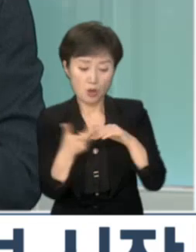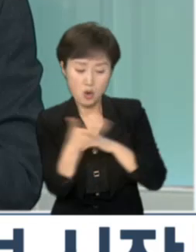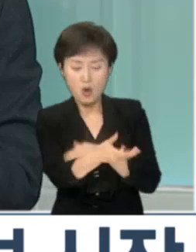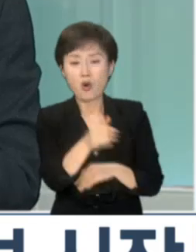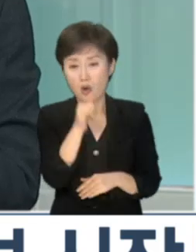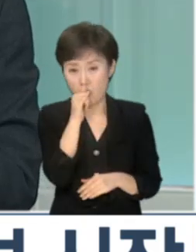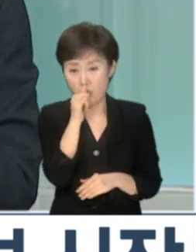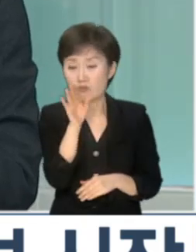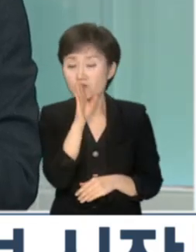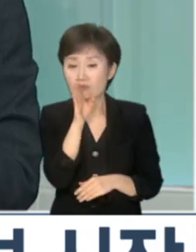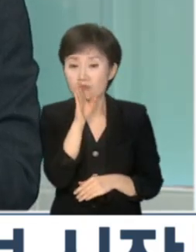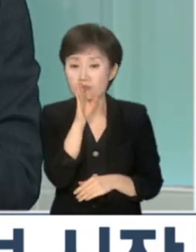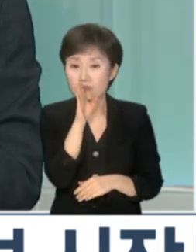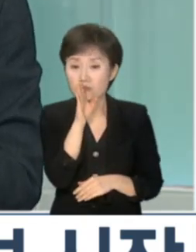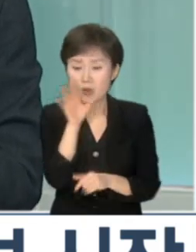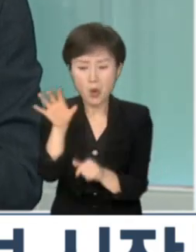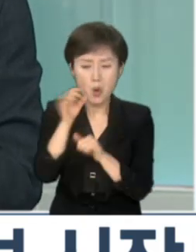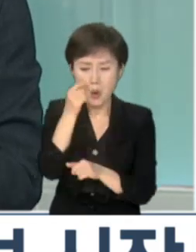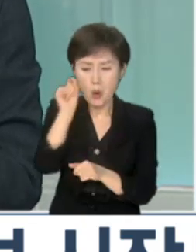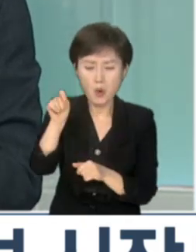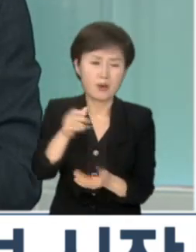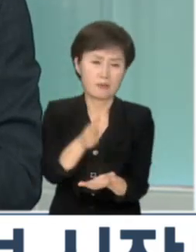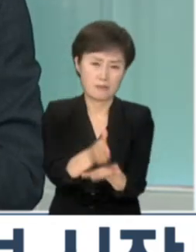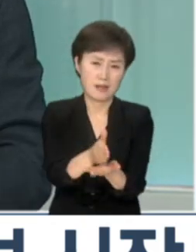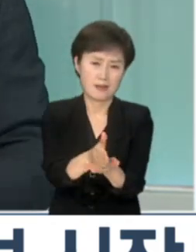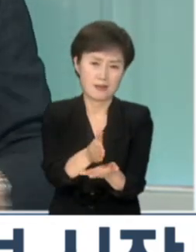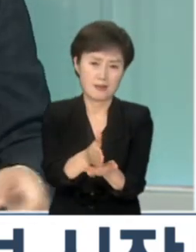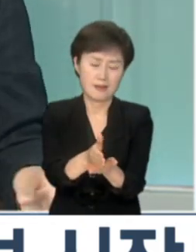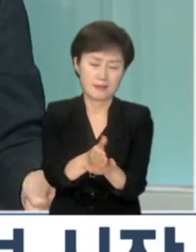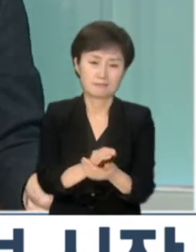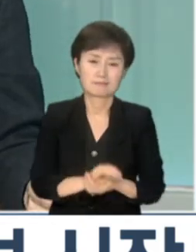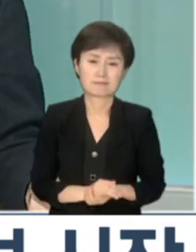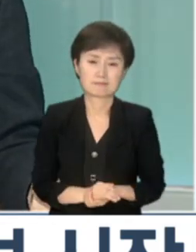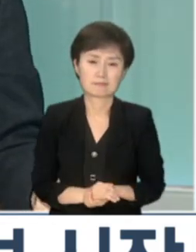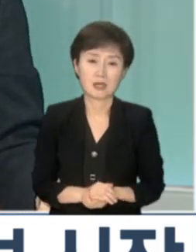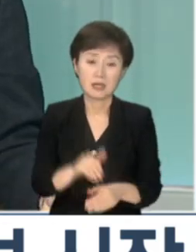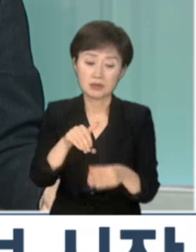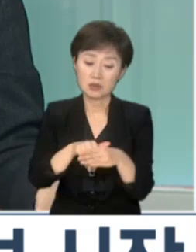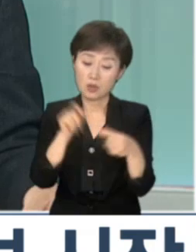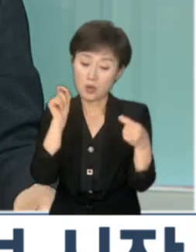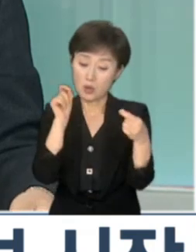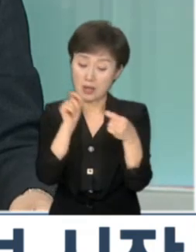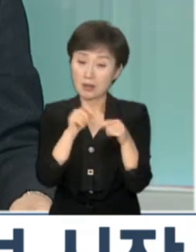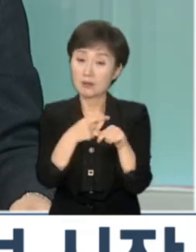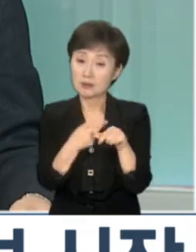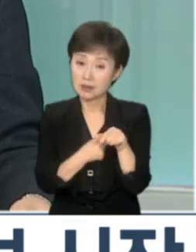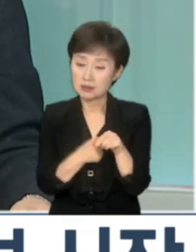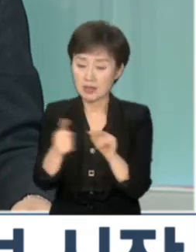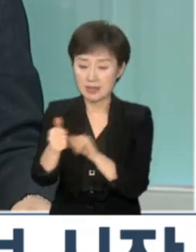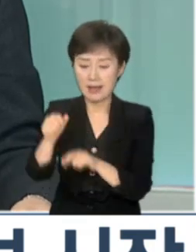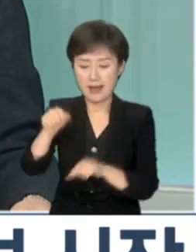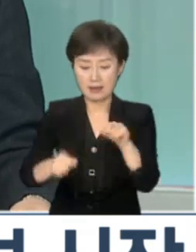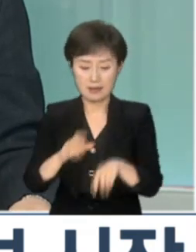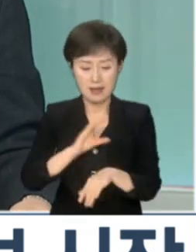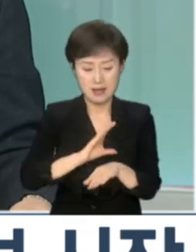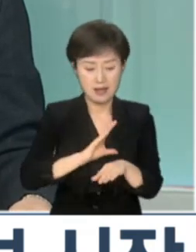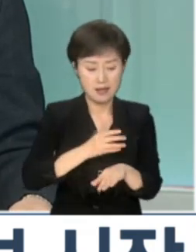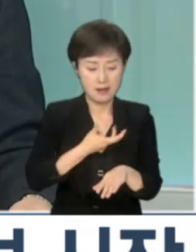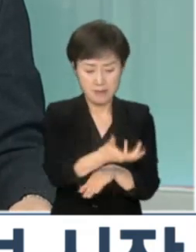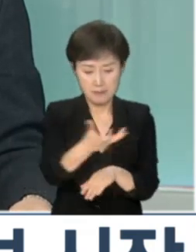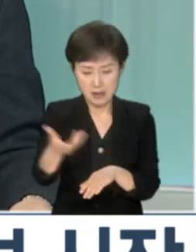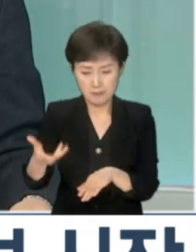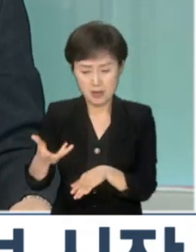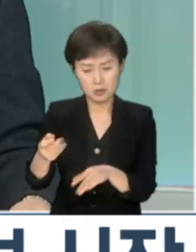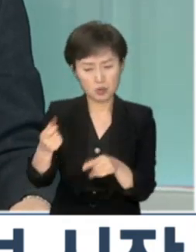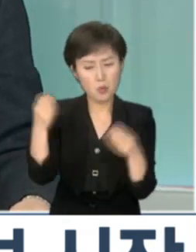너무 지나치게 선거용으로 활용해서는 안 된다. 다만 이제 이런 선거 시즌이 왔기 때문에 오해를 불러일으킬 수 있는 행보를 좀 자제하는